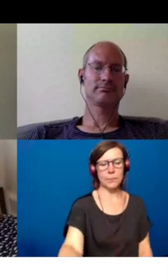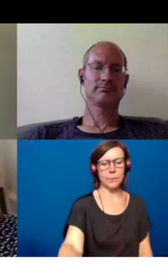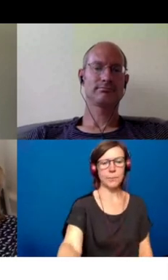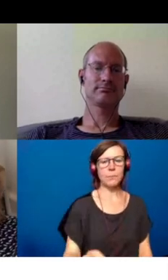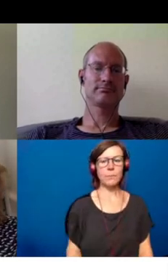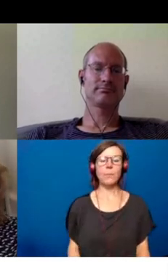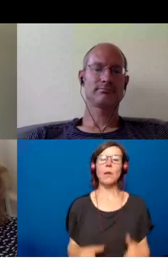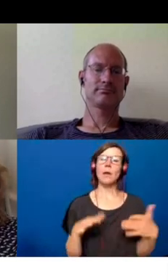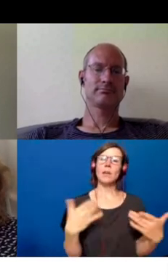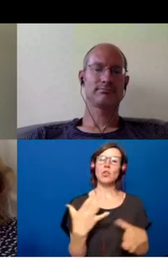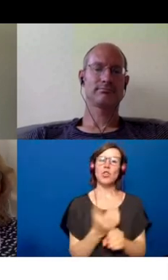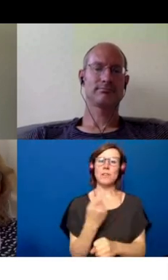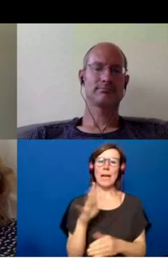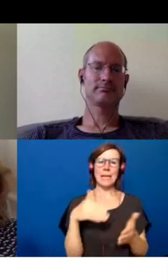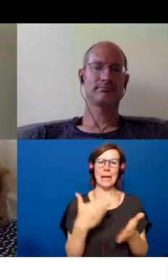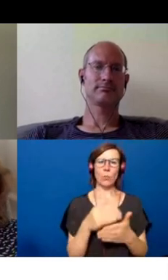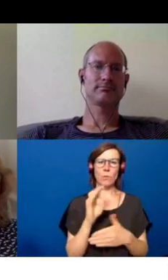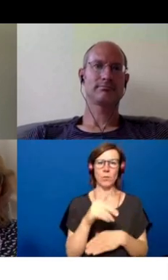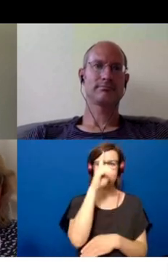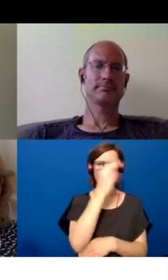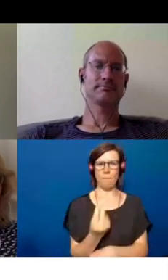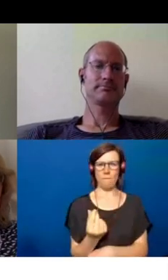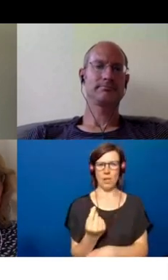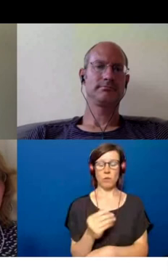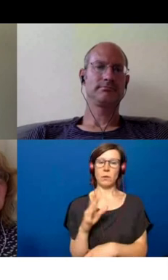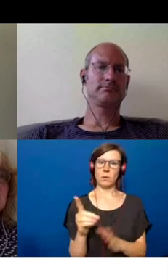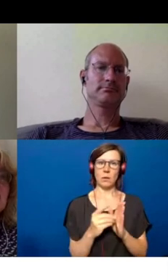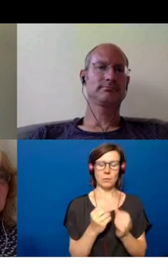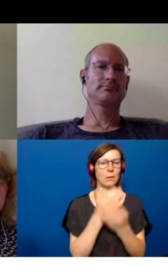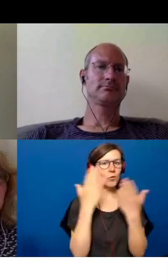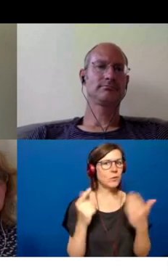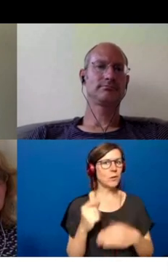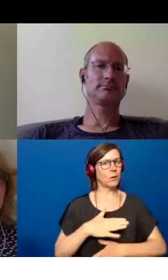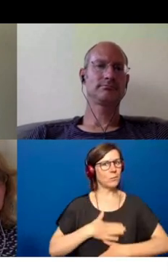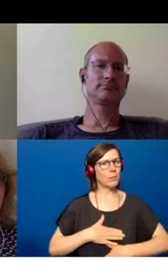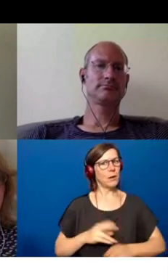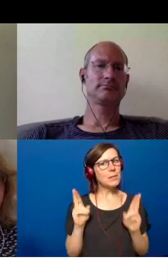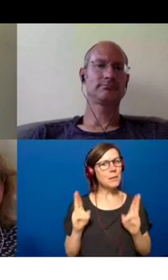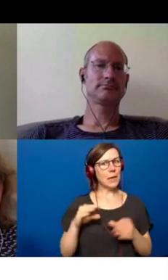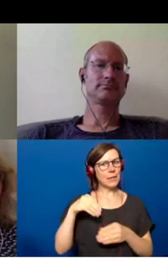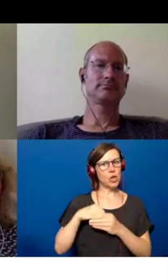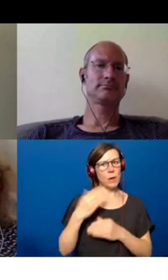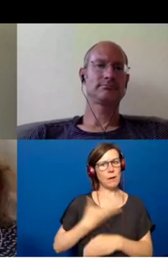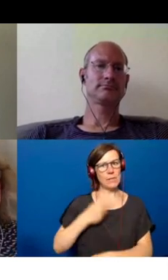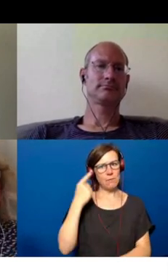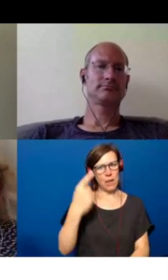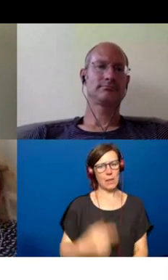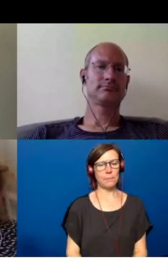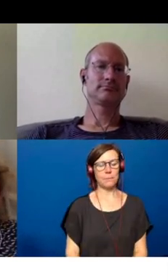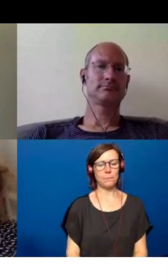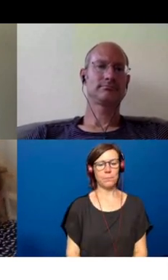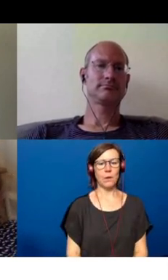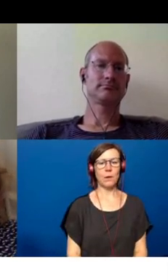dann ein Angebot für die deutsche Wirtschaft, die ihre Daten natürlich auch lieber sicher gespeichert wissen will. Und weil das jetzt alles